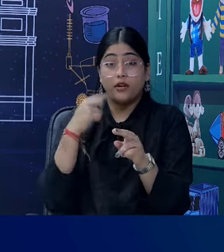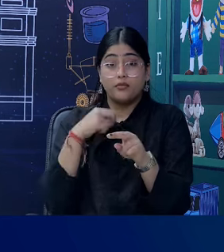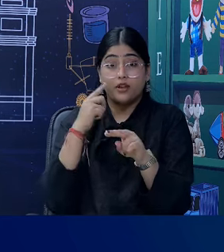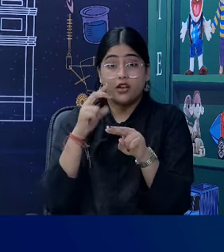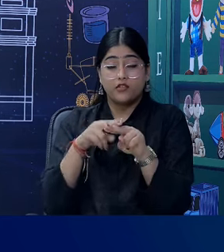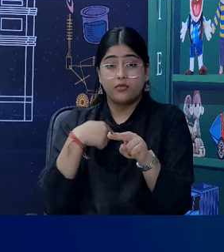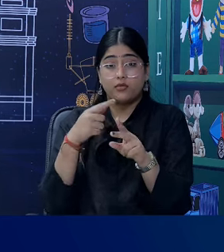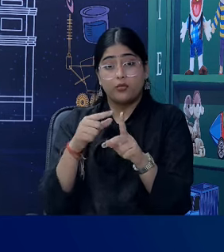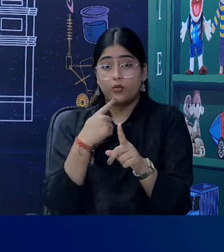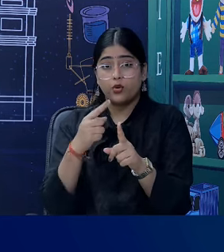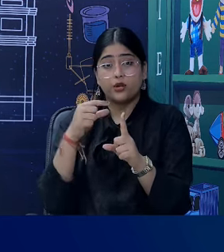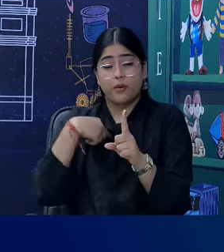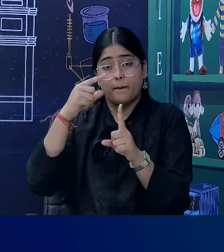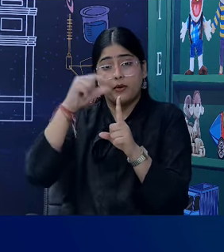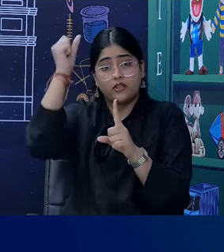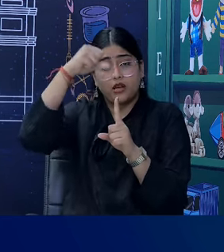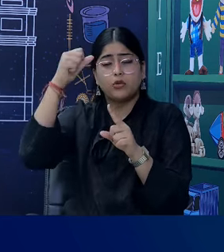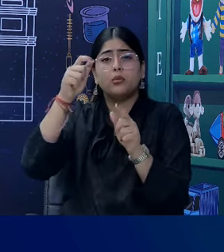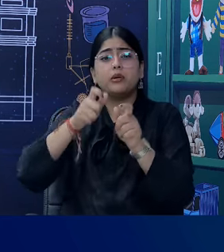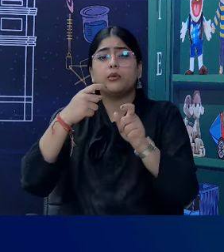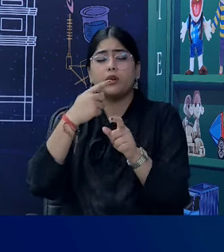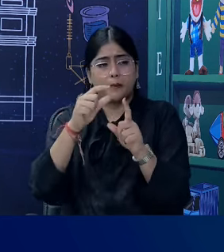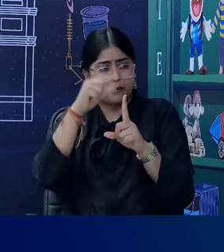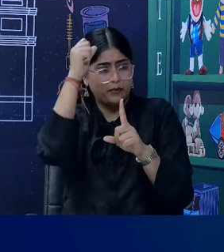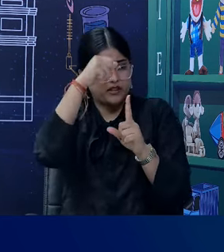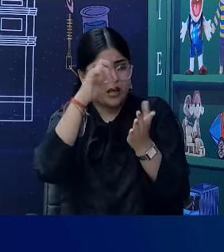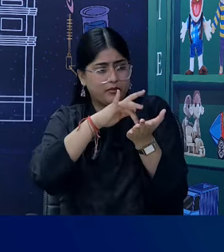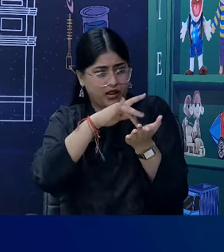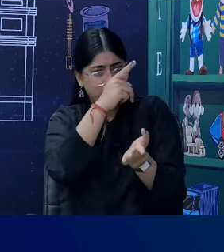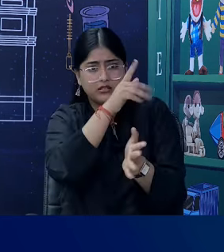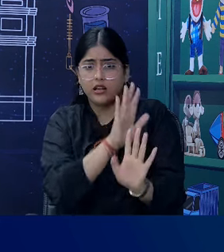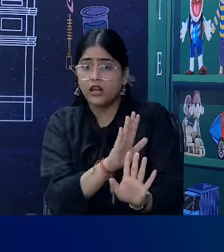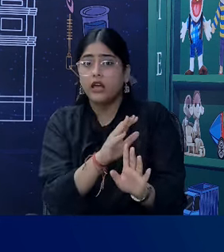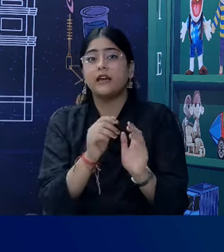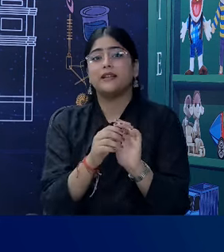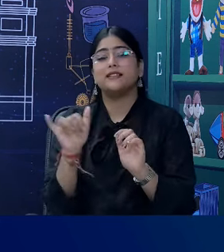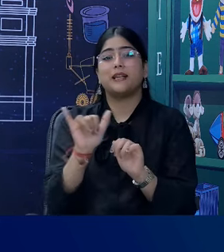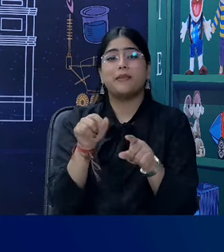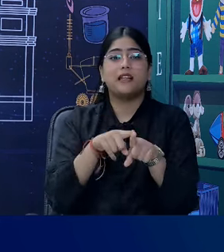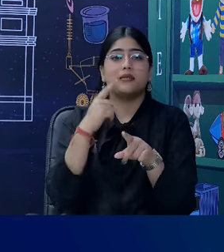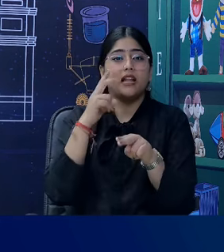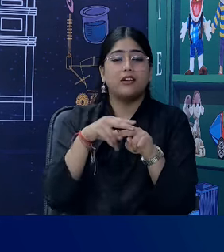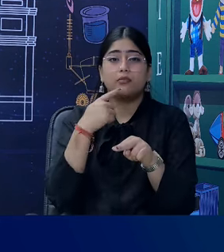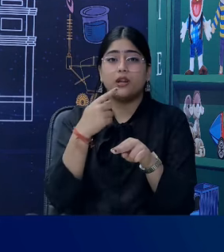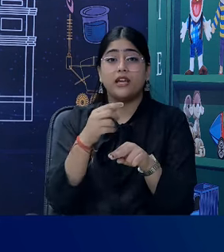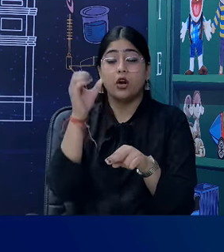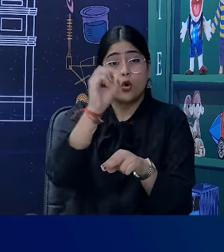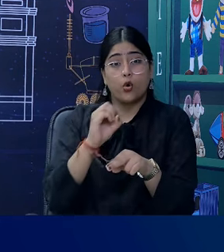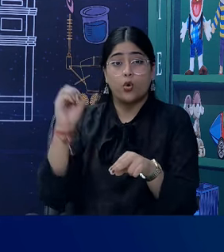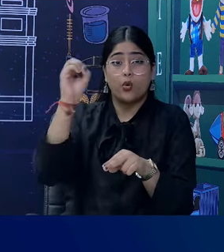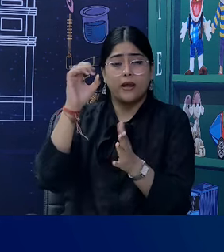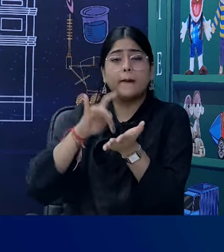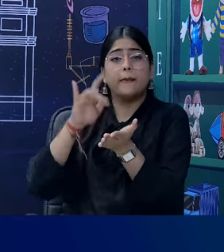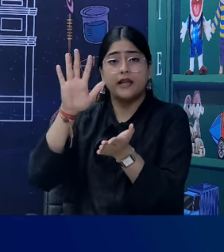बक ऐसे ही अगर हम बोले कि उड़ीसा का जो व्यक्ति है वो कौन सी भाषा बोलेगा हम सभी जानते हैं उड़िया है ना वैसे ही